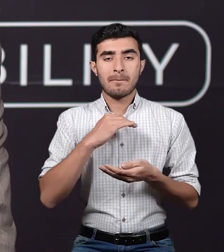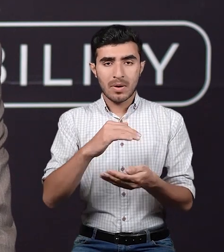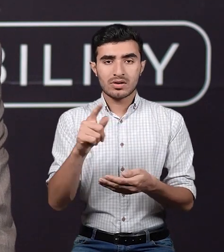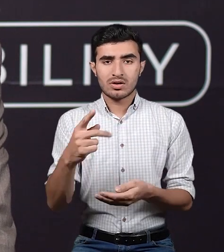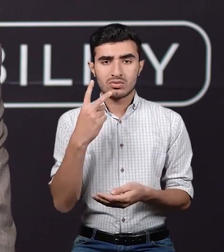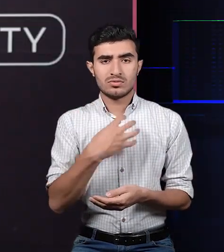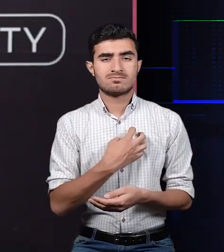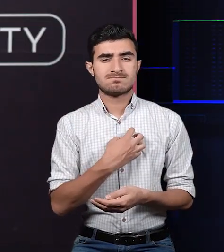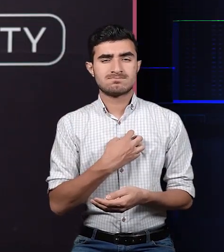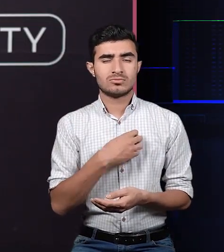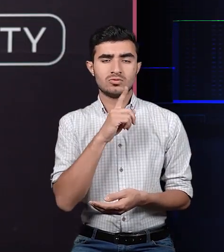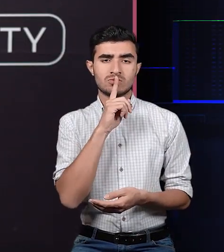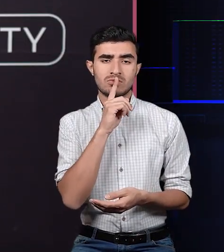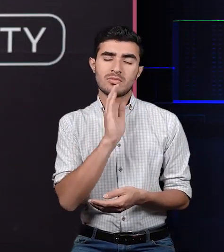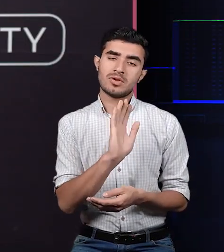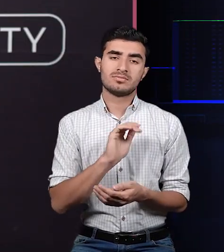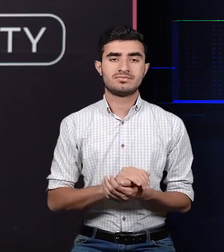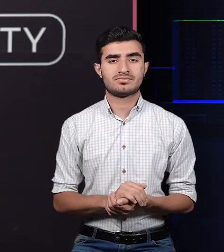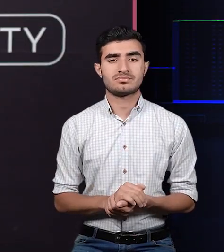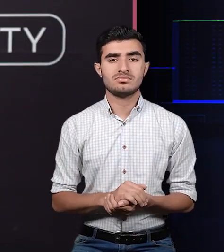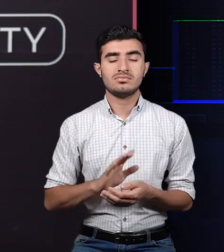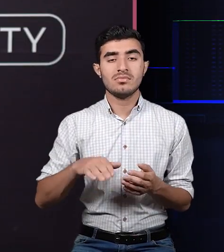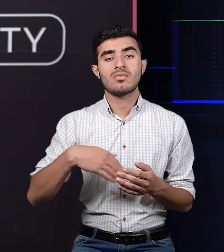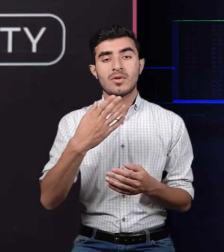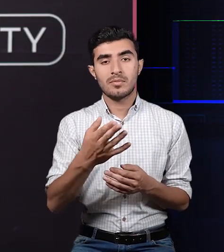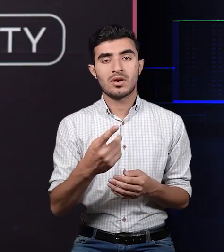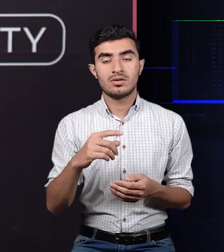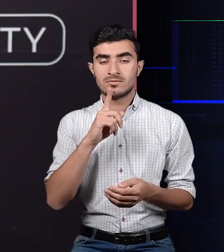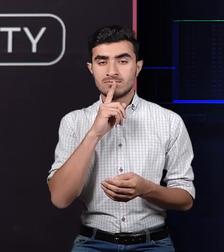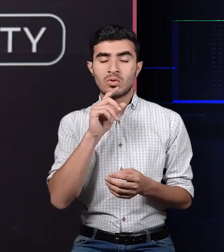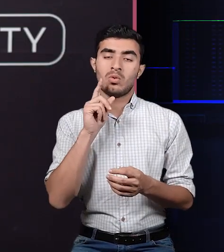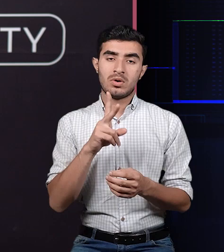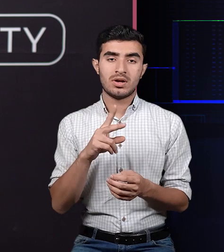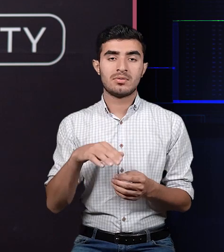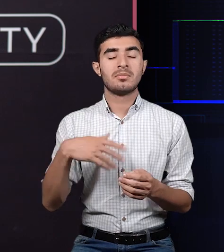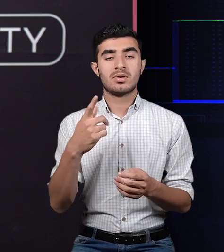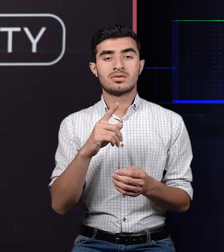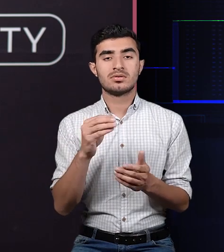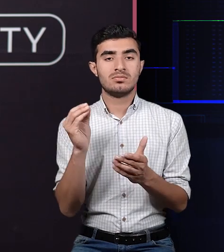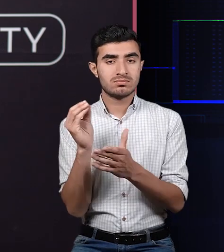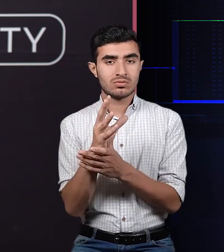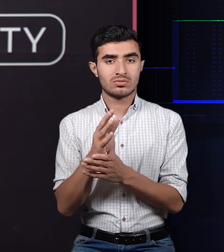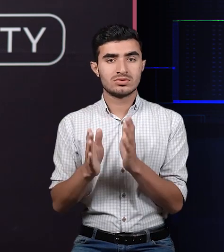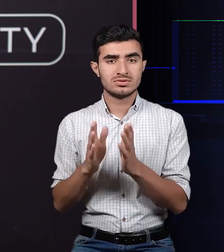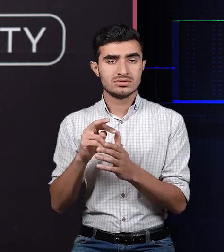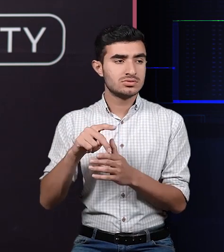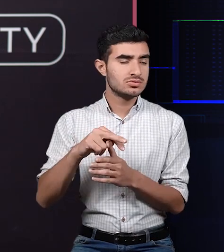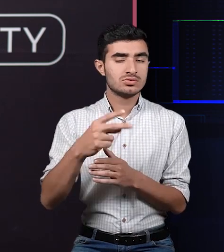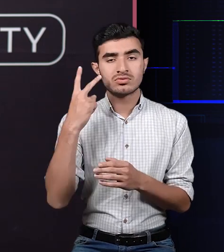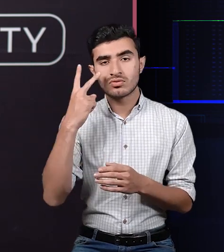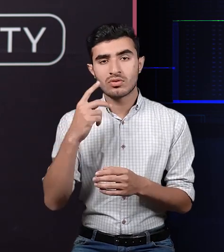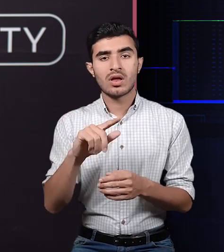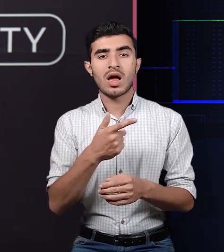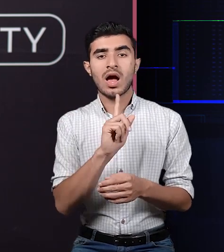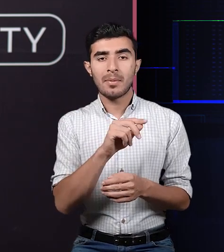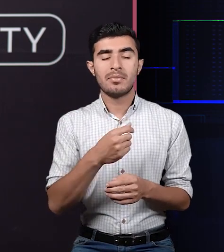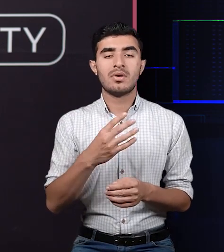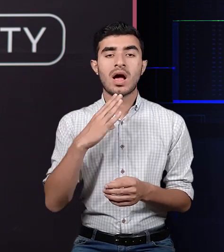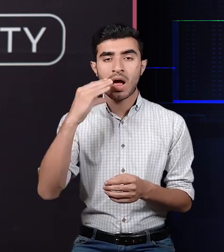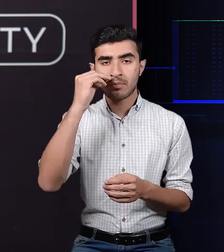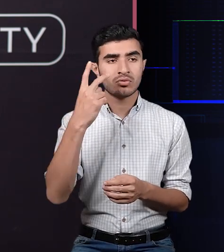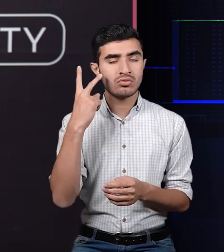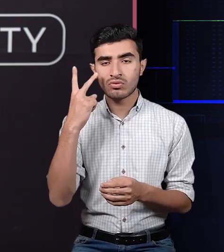آیا۔ بوڑھی ماں نے خاموش اور لاچارگی کی صورت لیے بیٹے کی شکل دیکھ کر ایک لمبی سانس لی۔